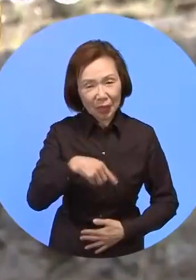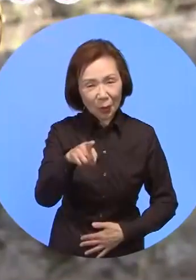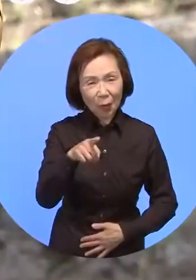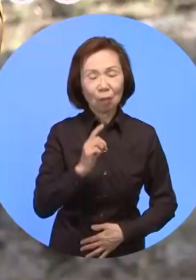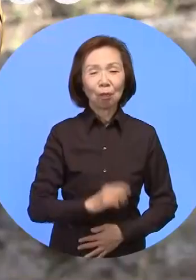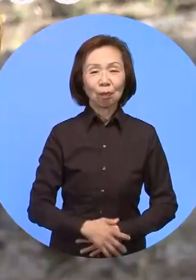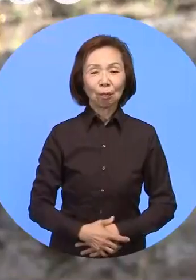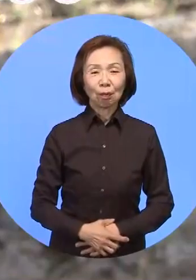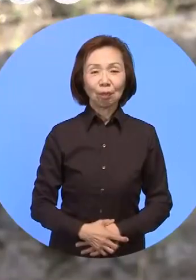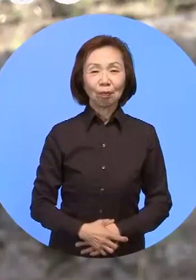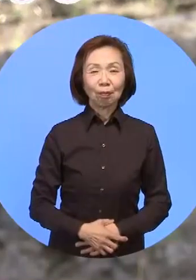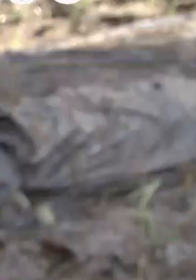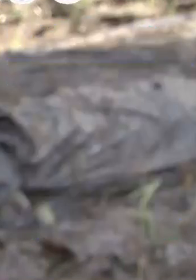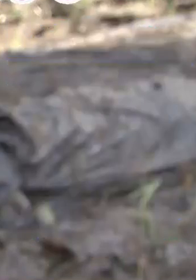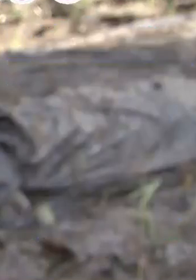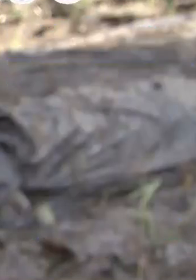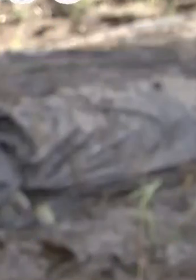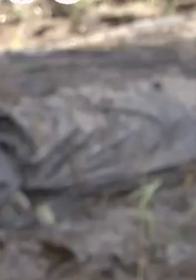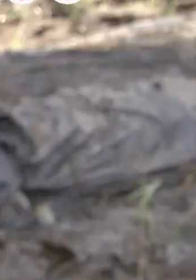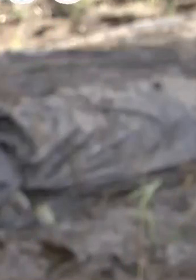う。